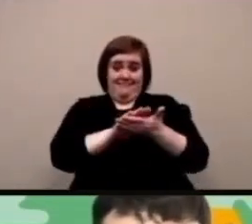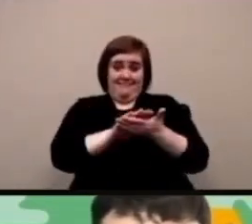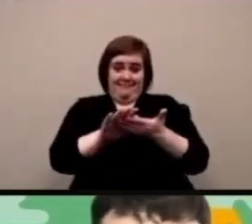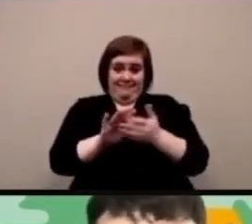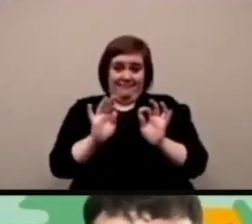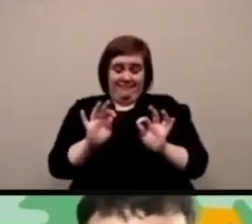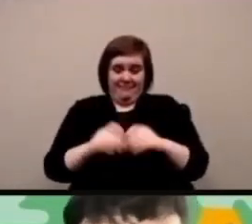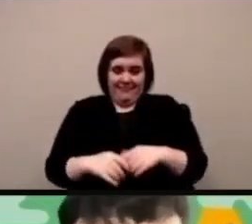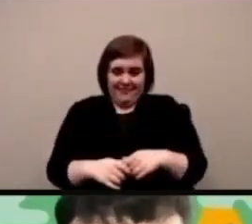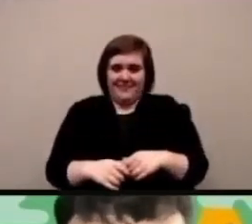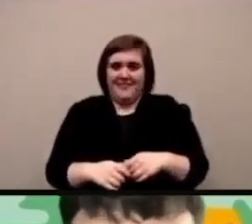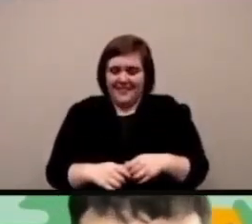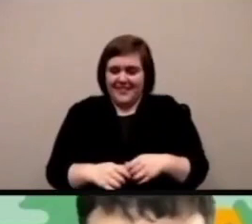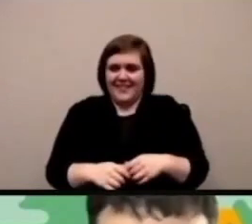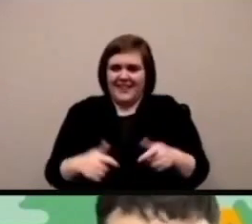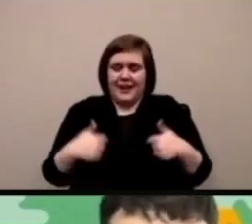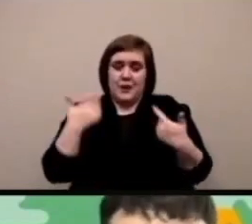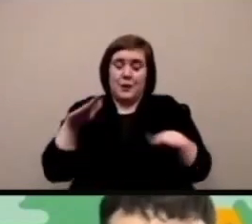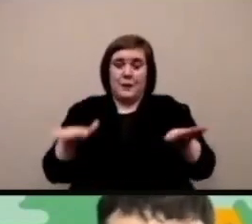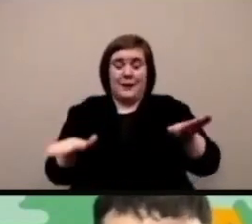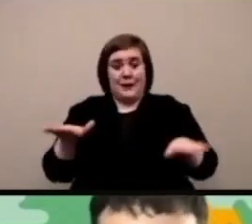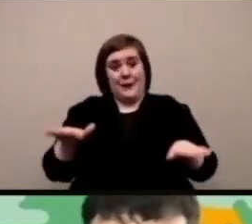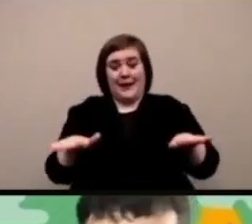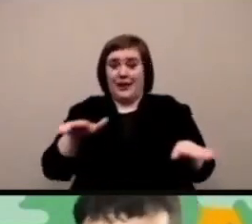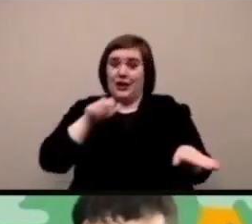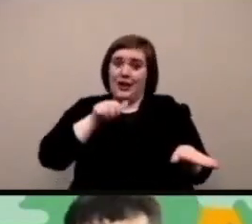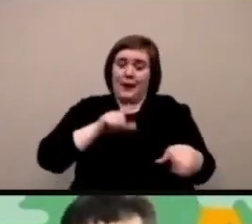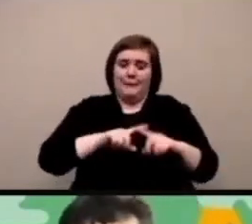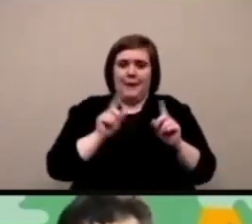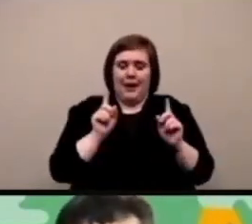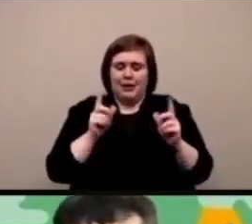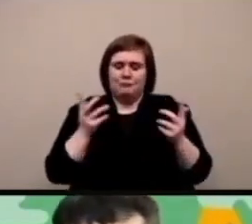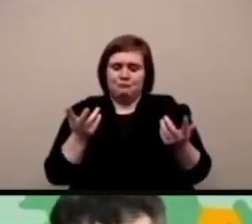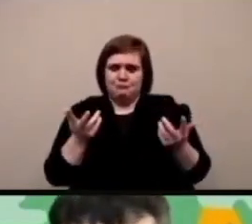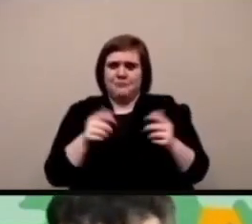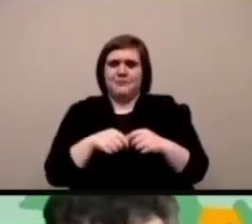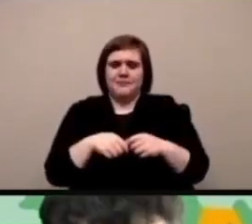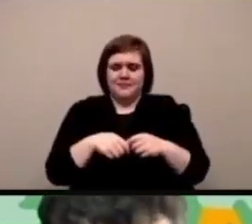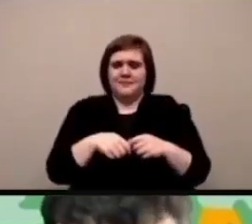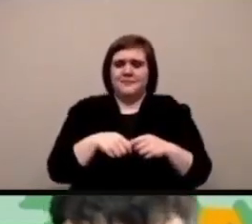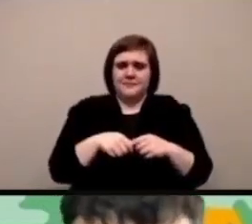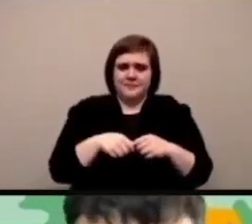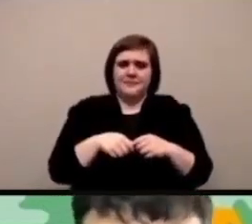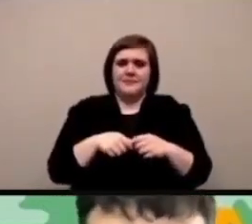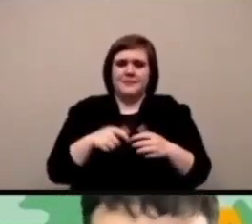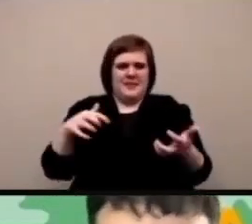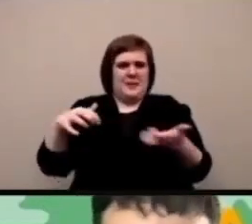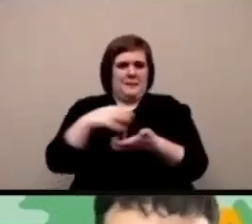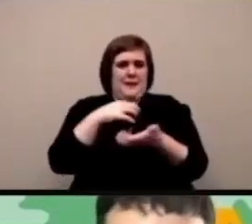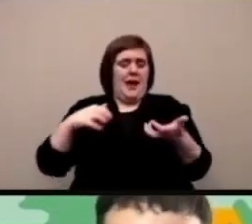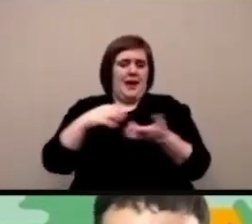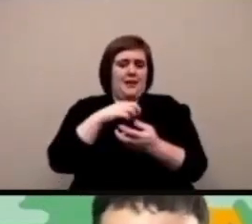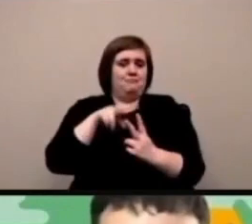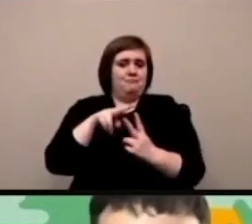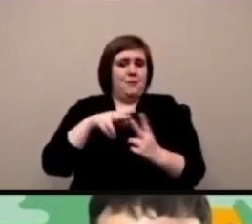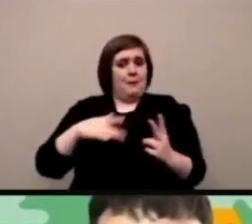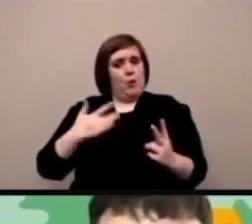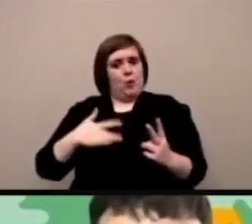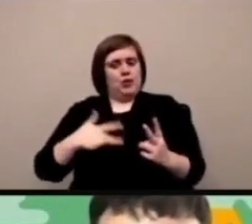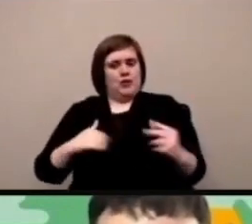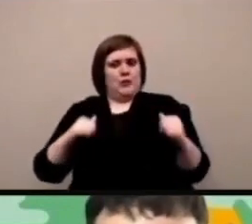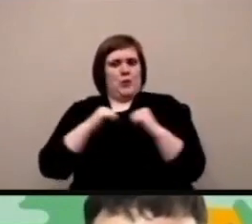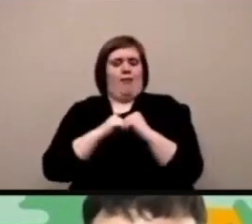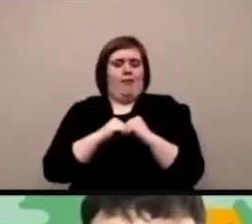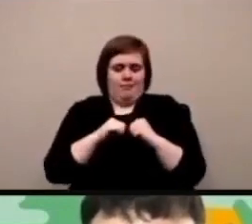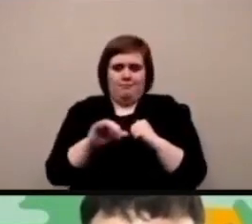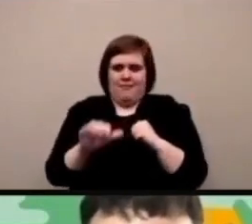そのほっぺたが赤くなることはすごくあのリアルですので本当にいいかなと思い